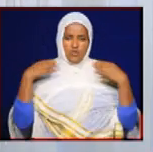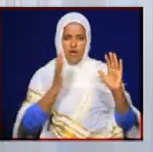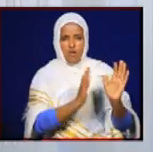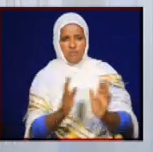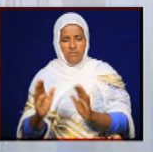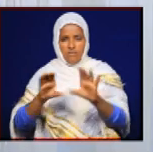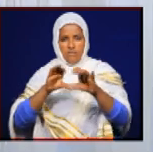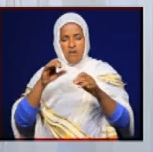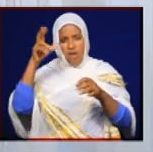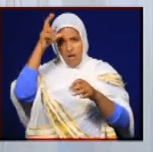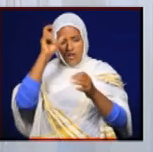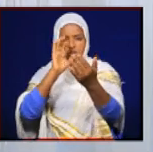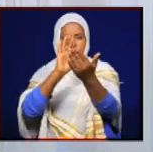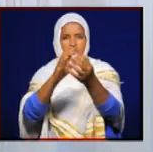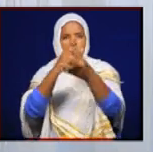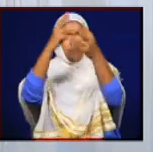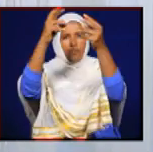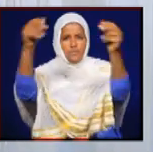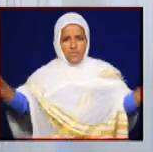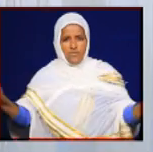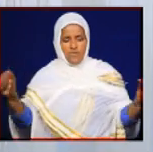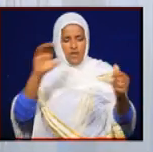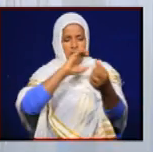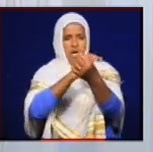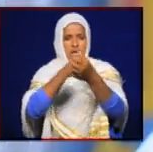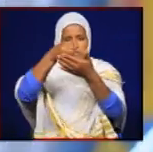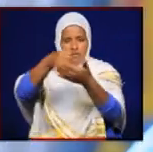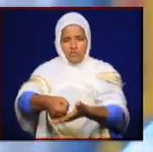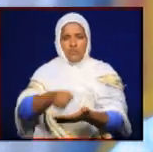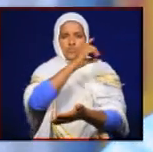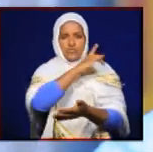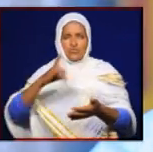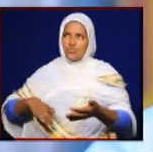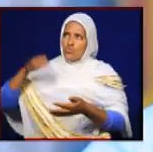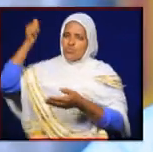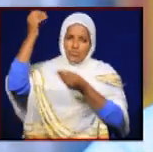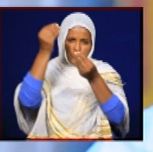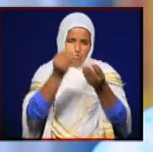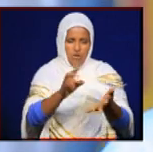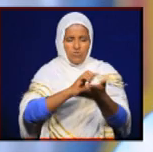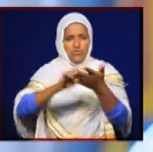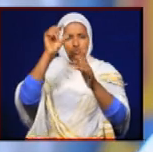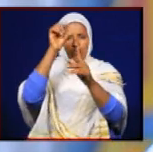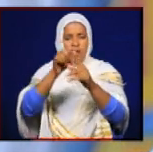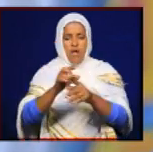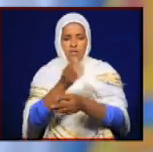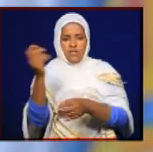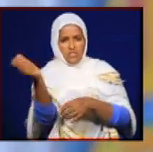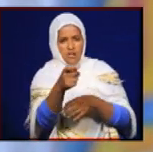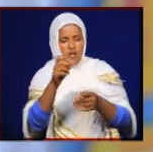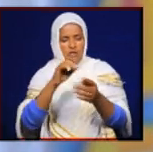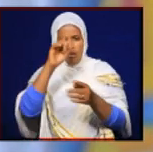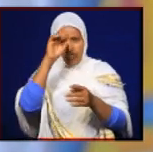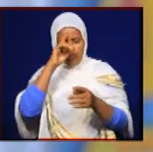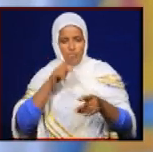አደረካት አጋንንት ከፊትህ እንደ ጢስ በነዋል ኃይል ጽናቱን ክርስቶስ ሰጥቷል ቅዱስ ቃል የዘራህ